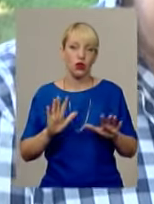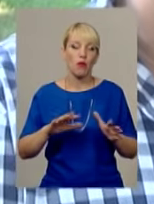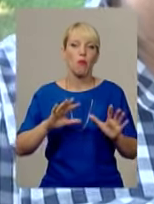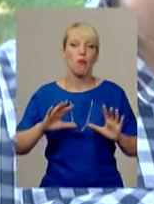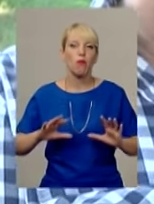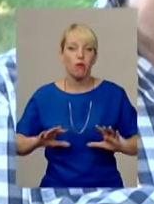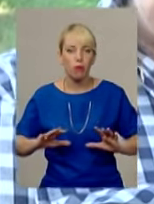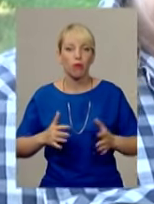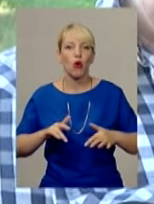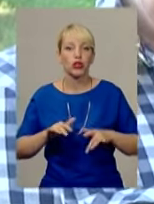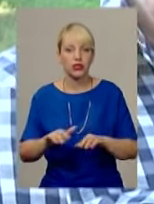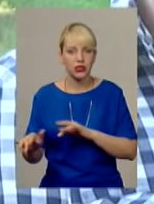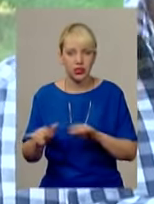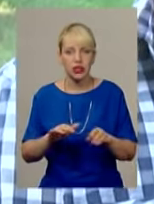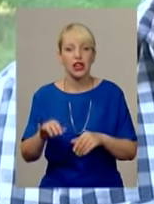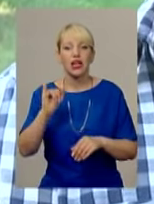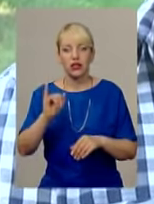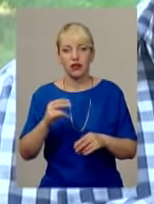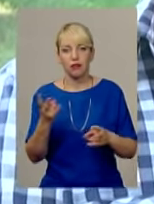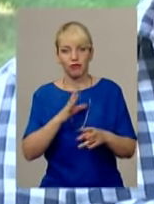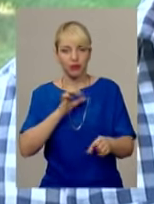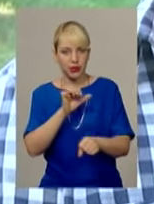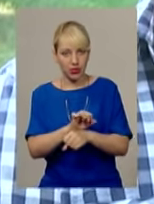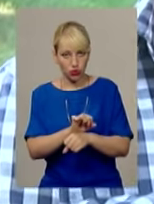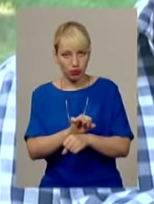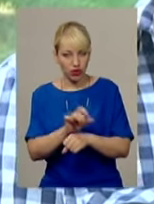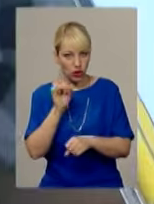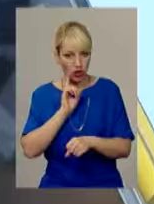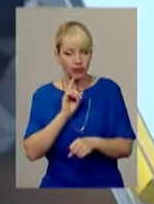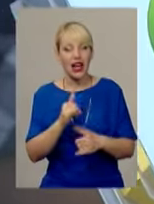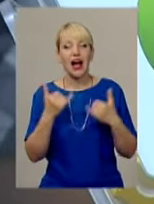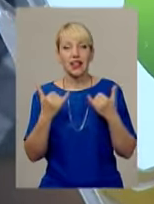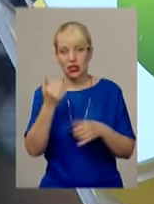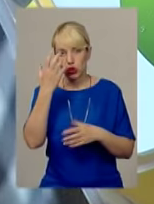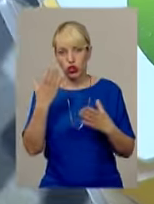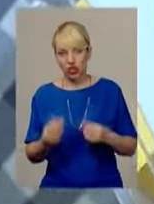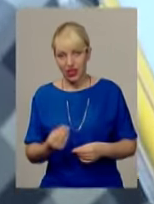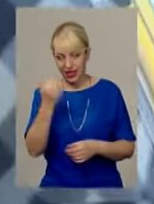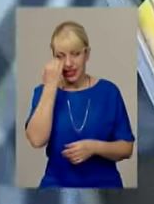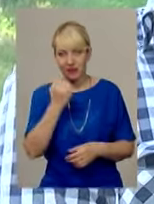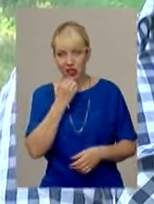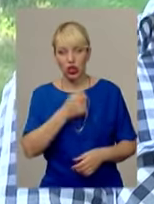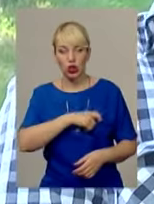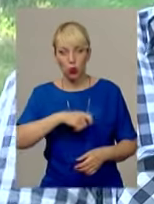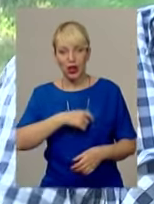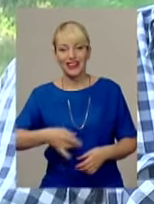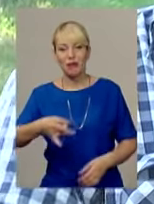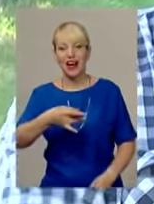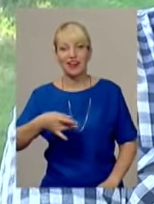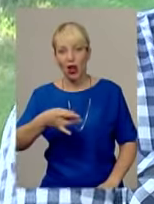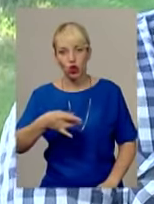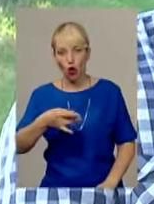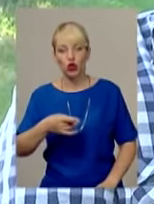і на тому проект прийшлось призупинити. На сьогоднішній день завдяки депутатам районної ради і